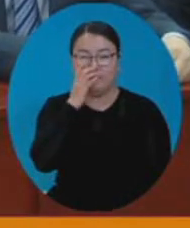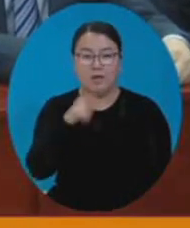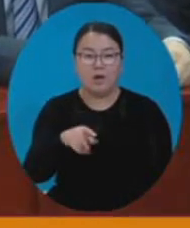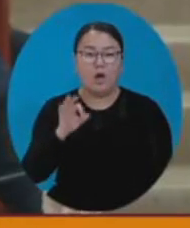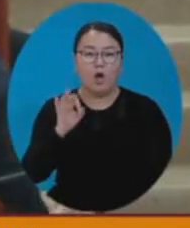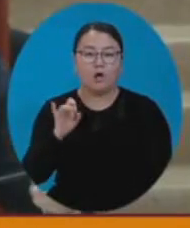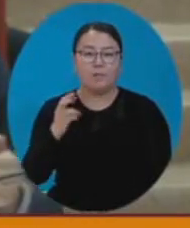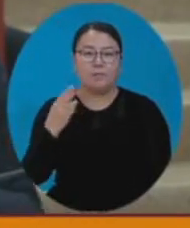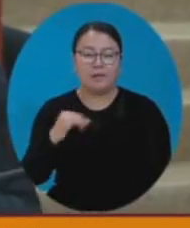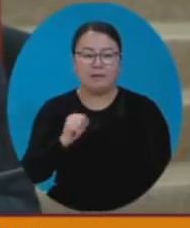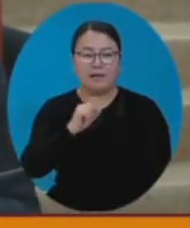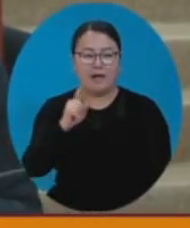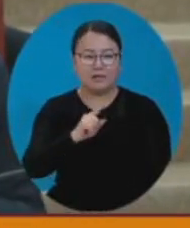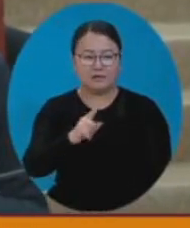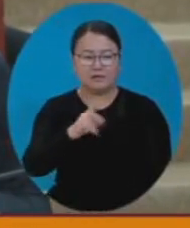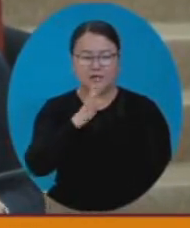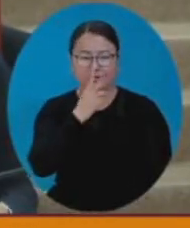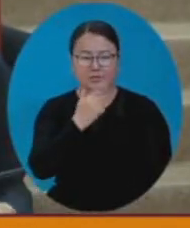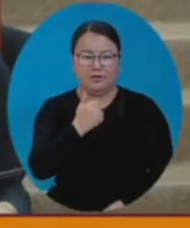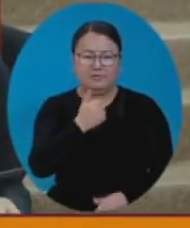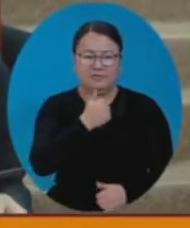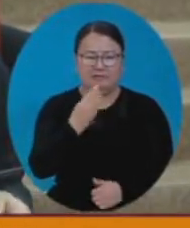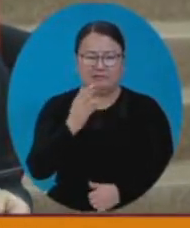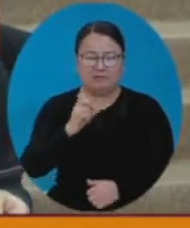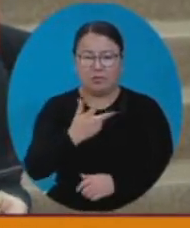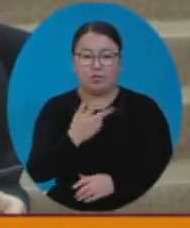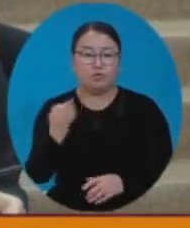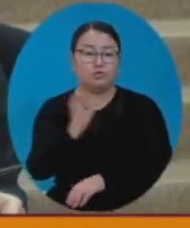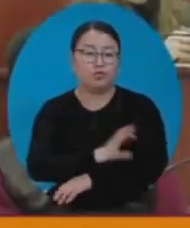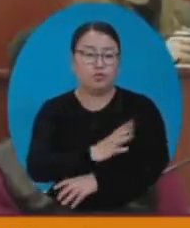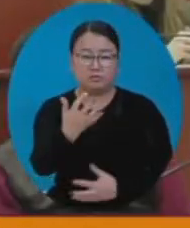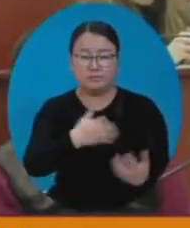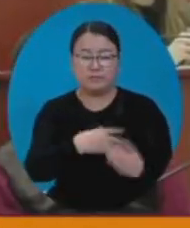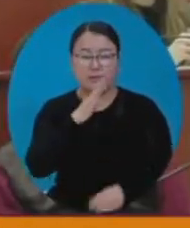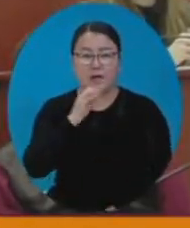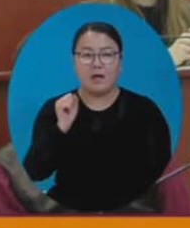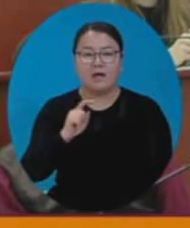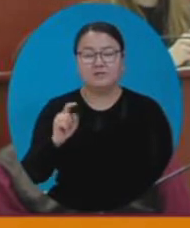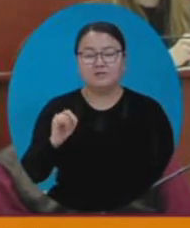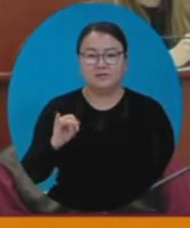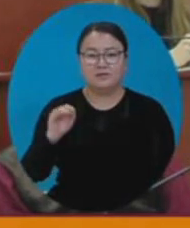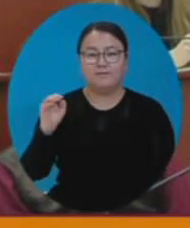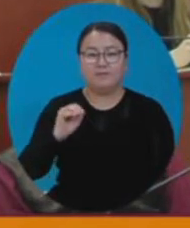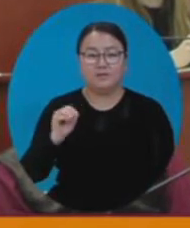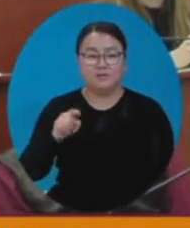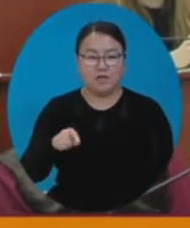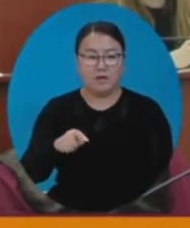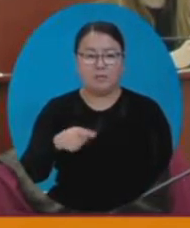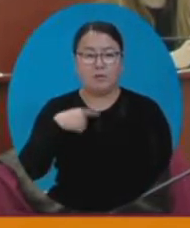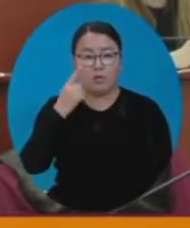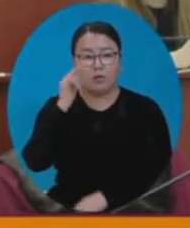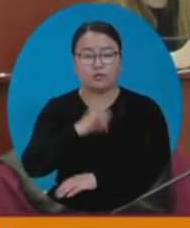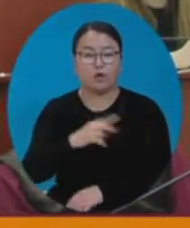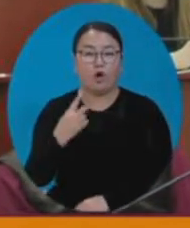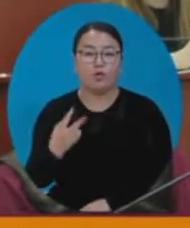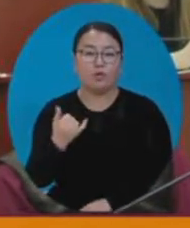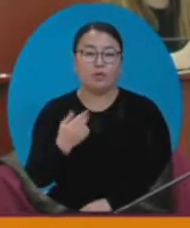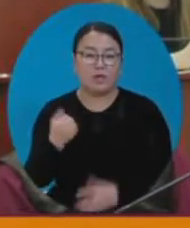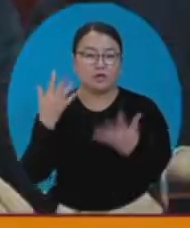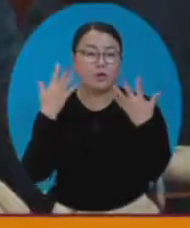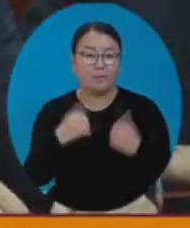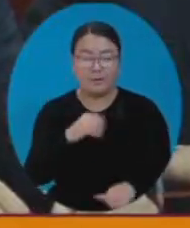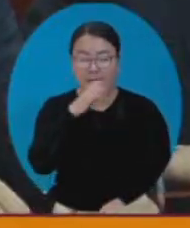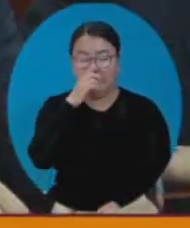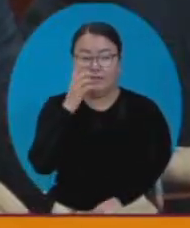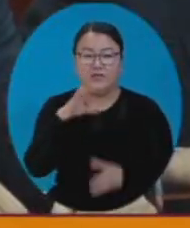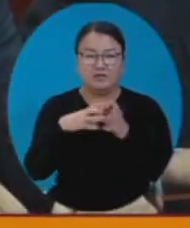Аз ТВ-ийн орнуудаас шилдэг 300 гаруй сурагч оролцоно. Азийн физикийн олимпиадыг манай улс 2 дахь удаага зохион байгуулж байгаа бөгөөд дэлхийн олимпиадын дараа